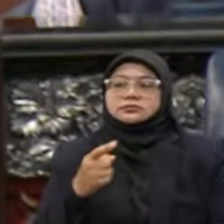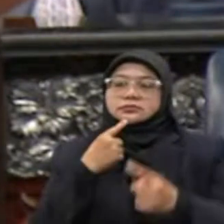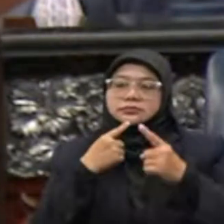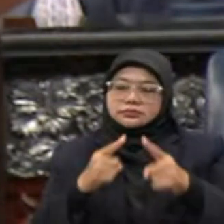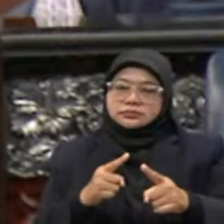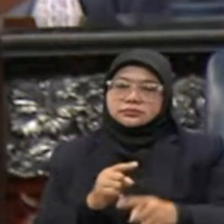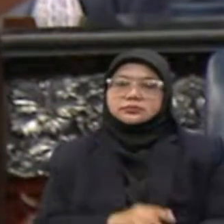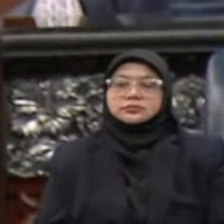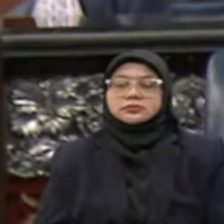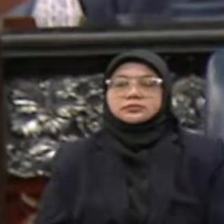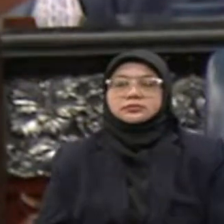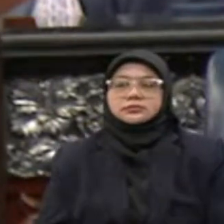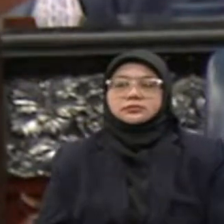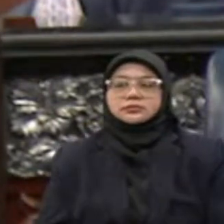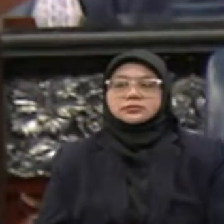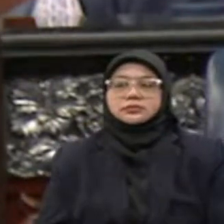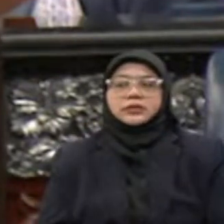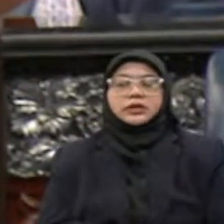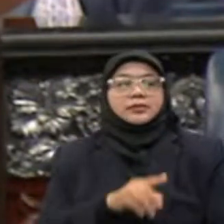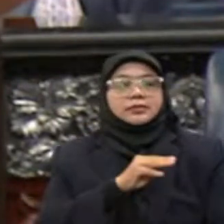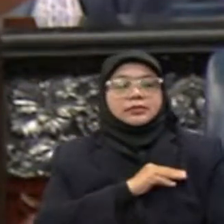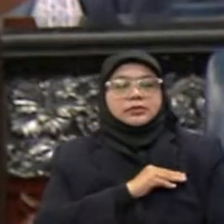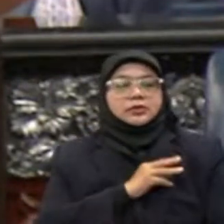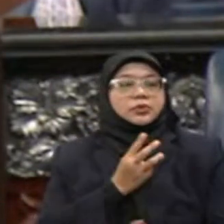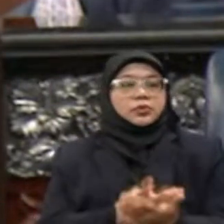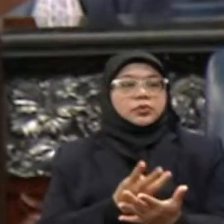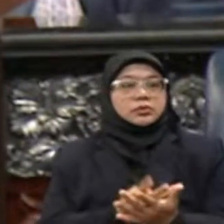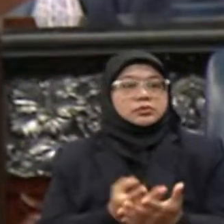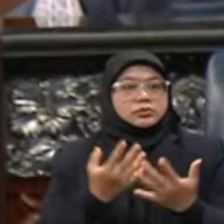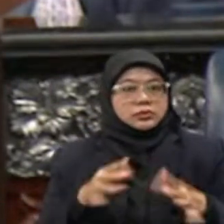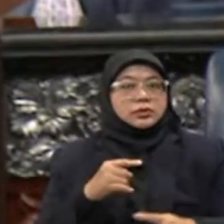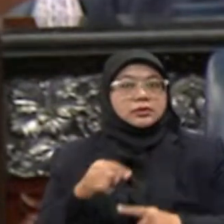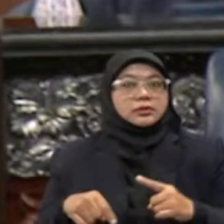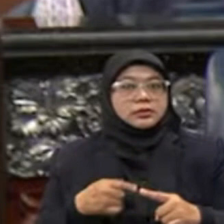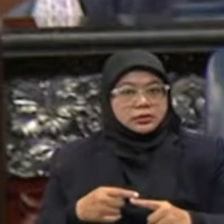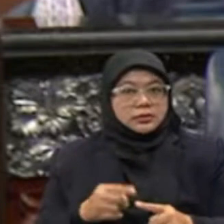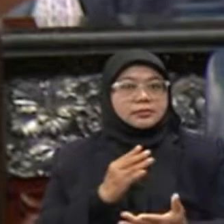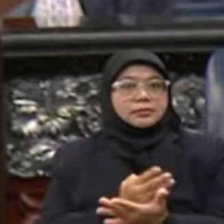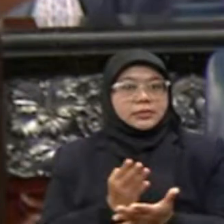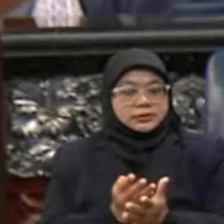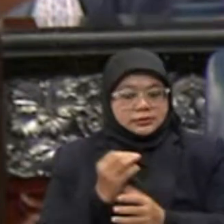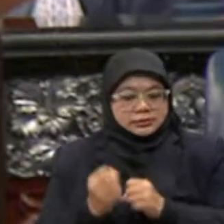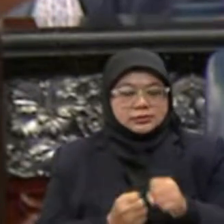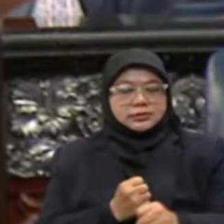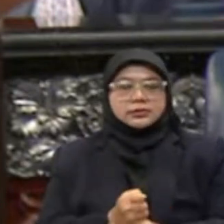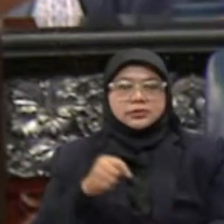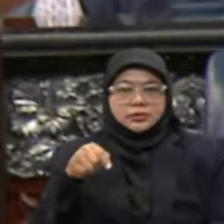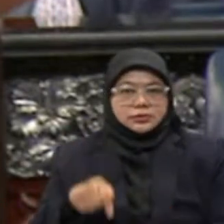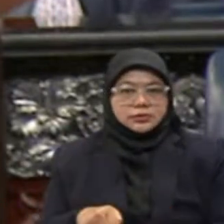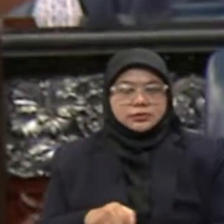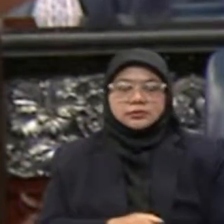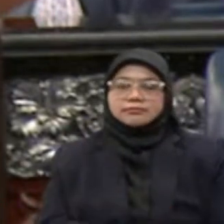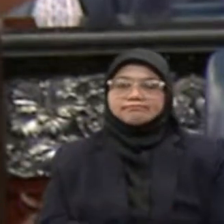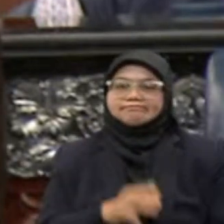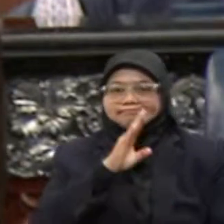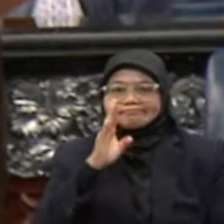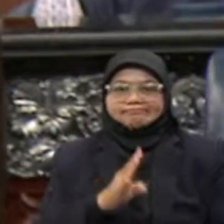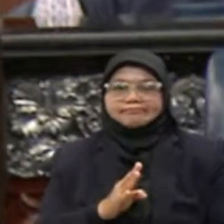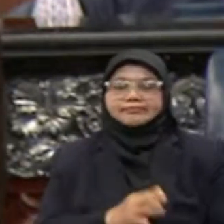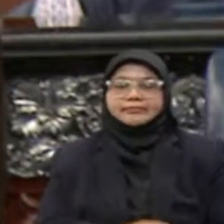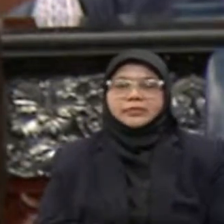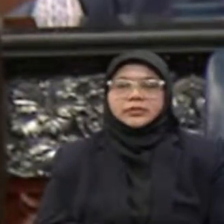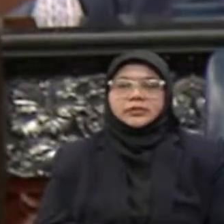sebaris di sini oleh Menteri Keuangan bahwa pada budget kali ini kita tidak akan mengumumkan